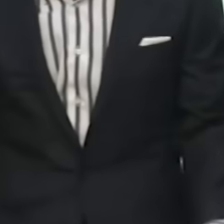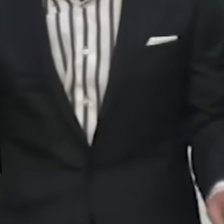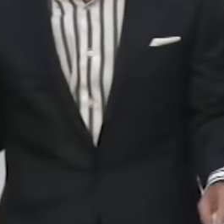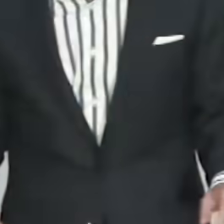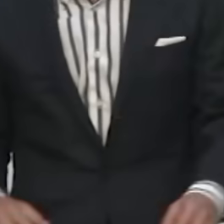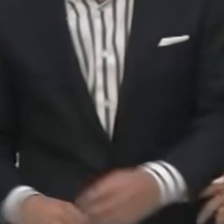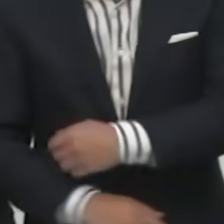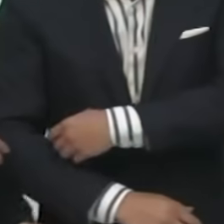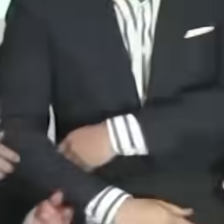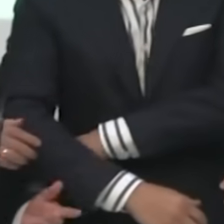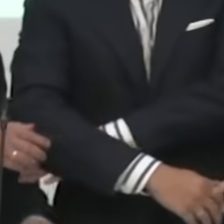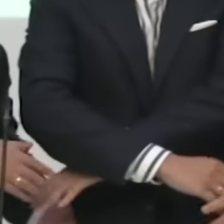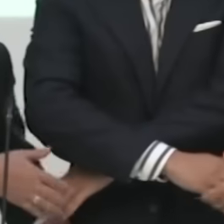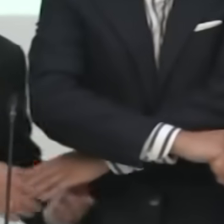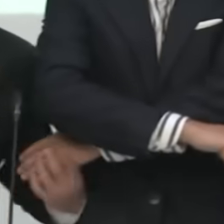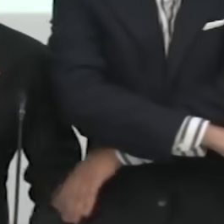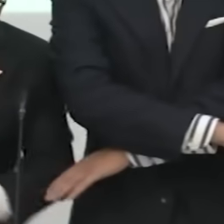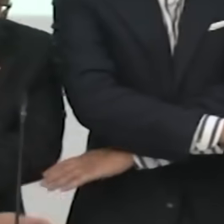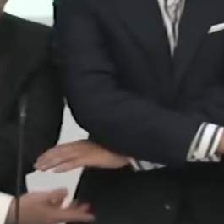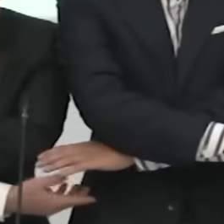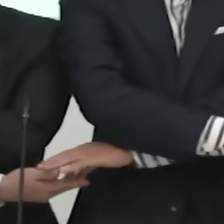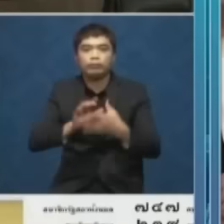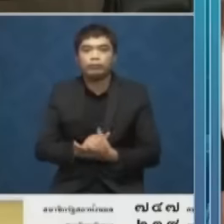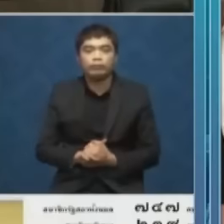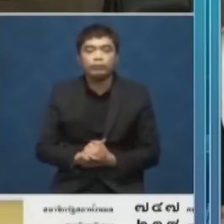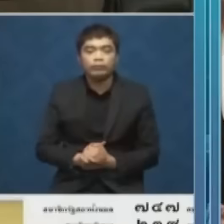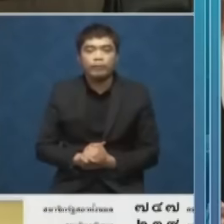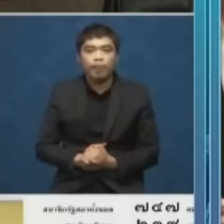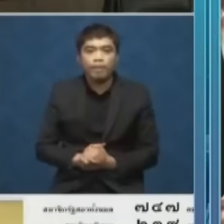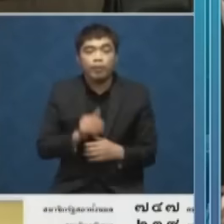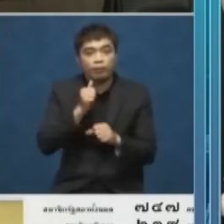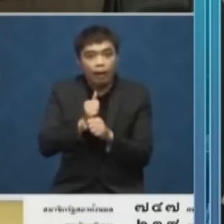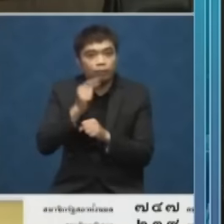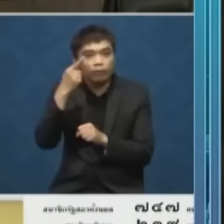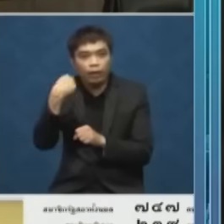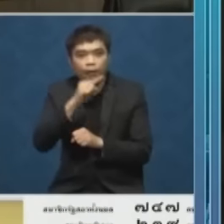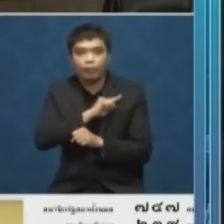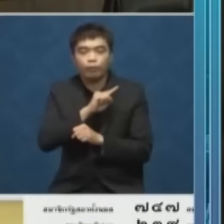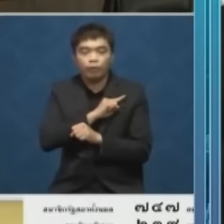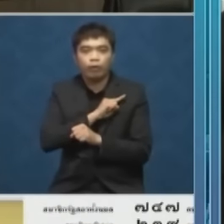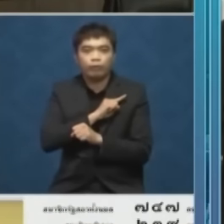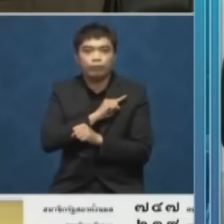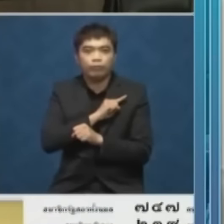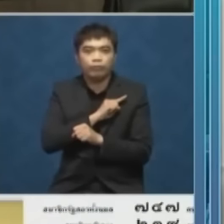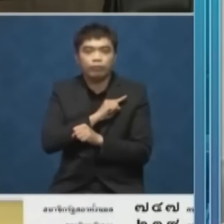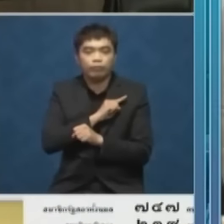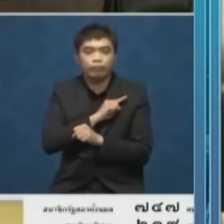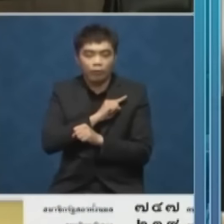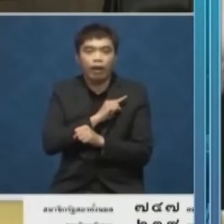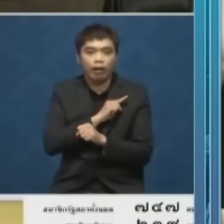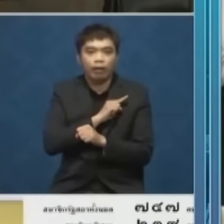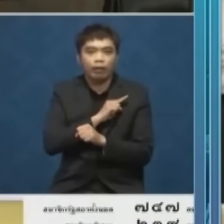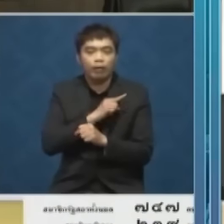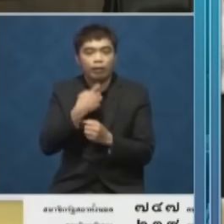ได้อยู่แล้วนะครับนายแพทย์สุรนด้านบอกด้วยว่าพรรคเพื่อไทยเกิดมาก่อนตั้งแต่เป็นพรรคไทยรักไทยพลังประชาชน